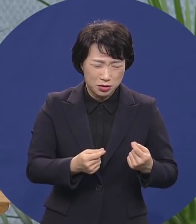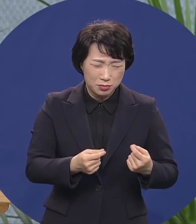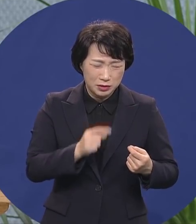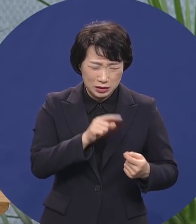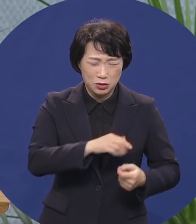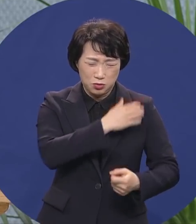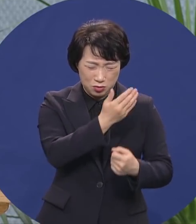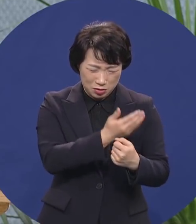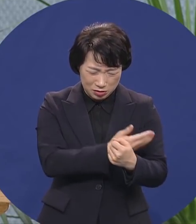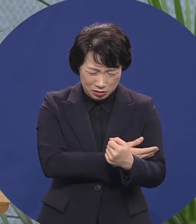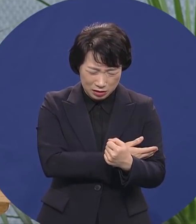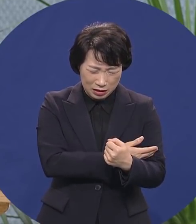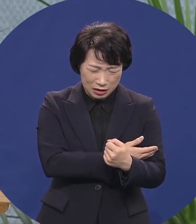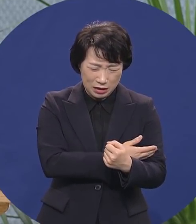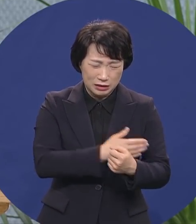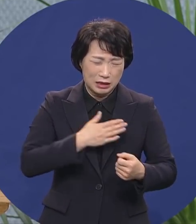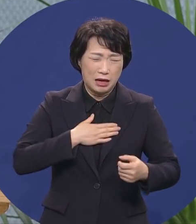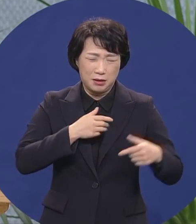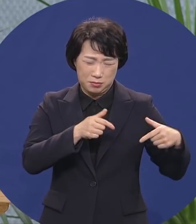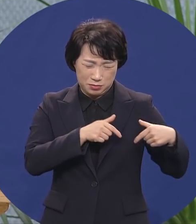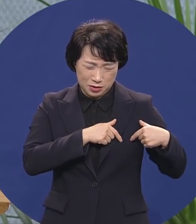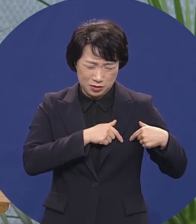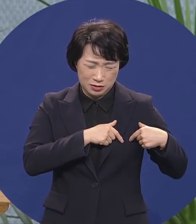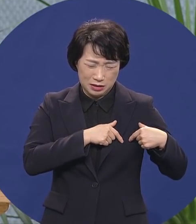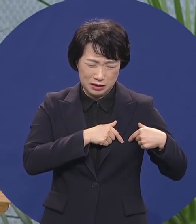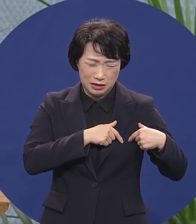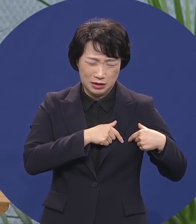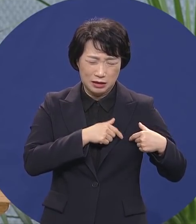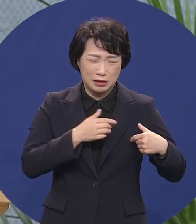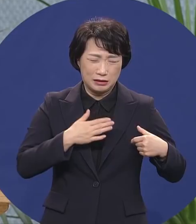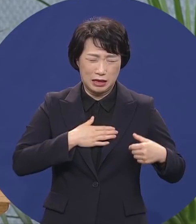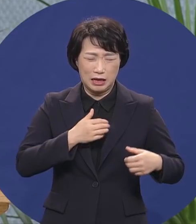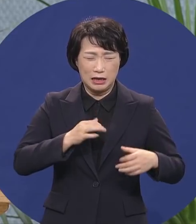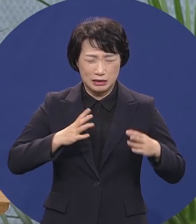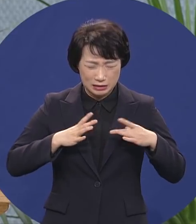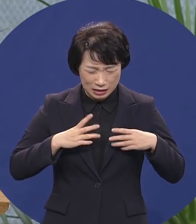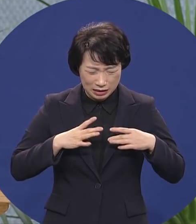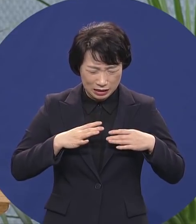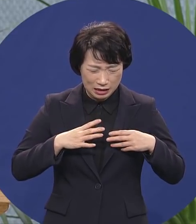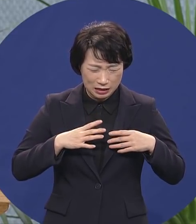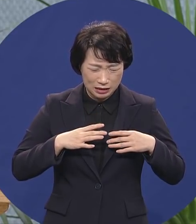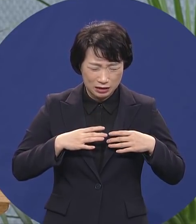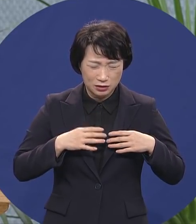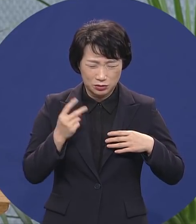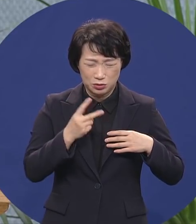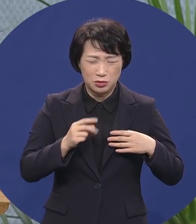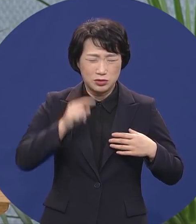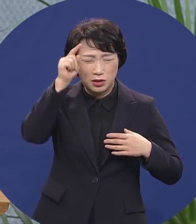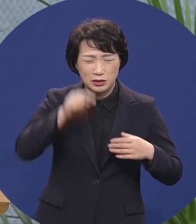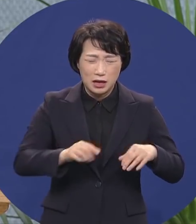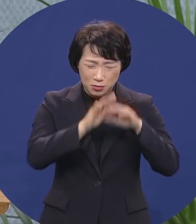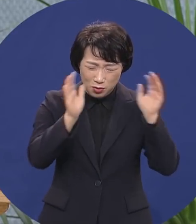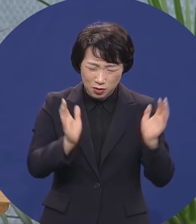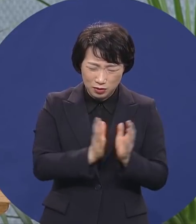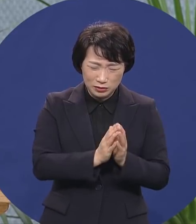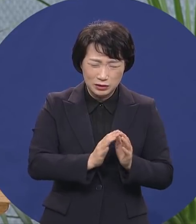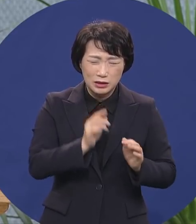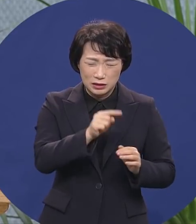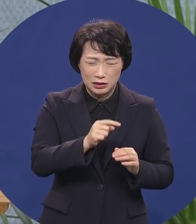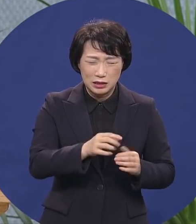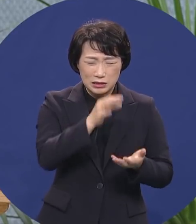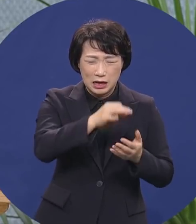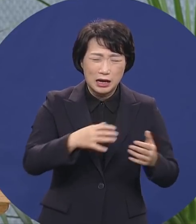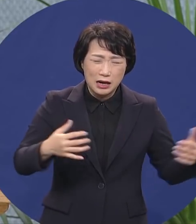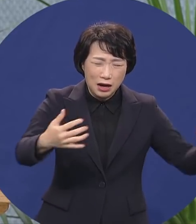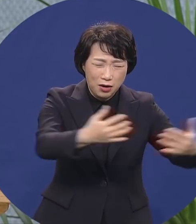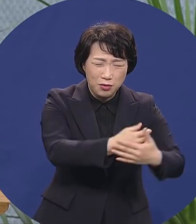권세, 내 명예, 내 자랑, 그리고 천하만국의 물질을 손에